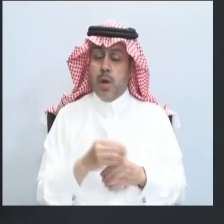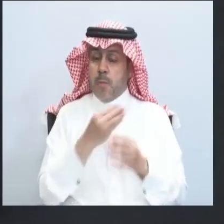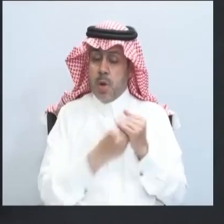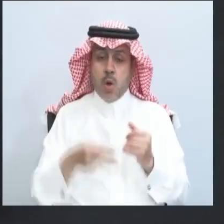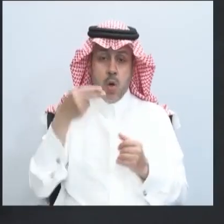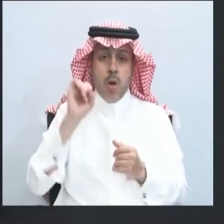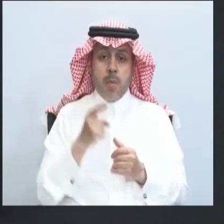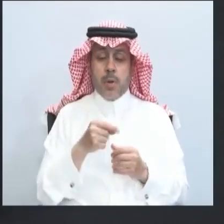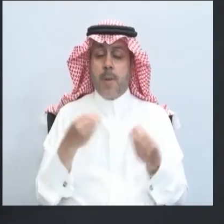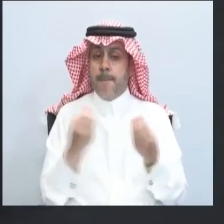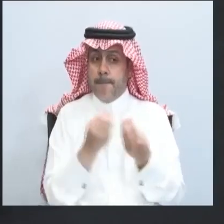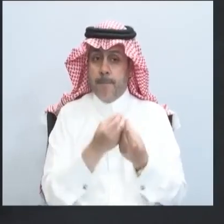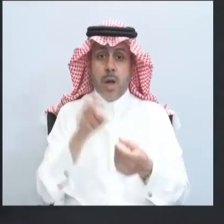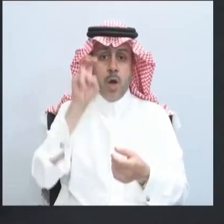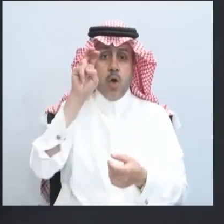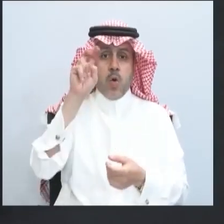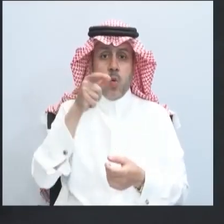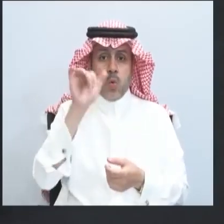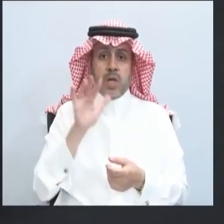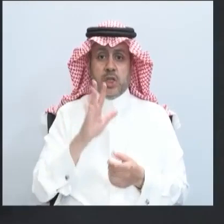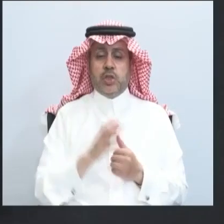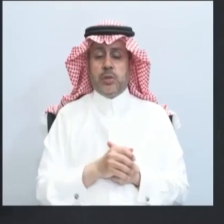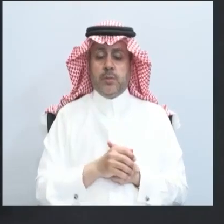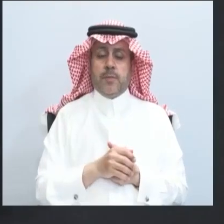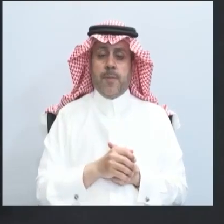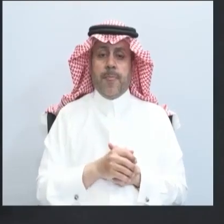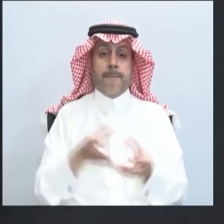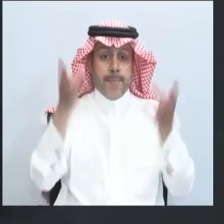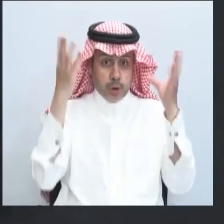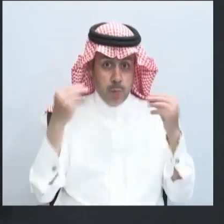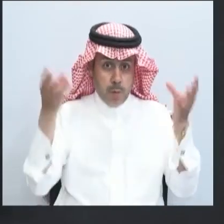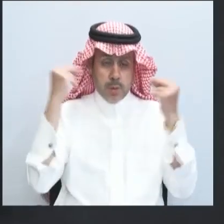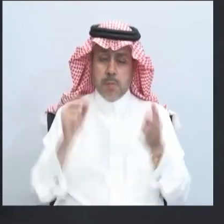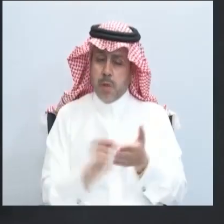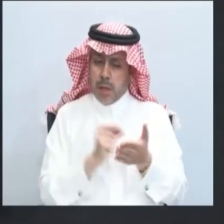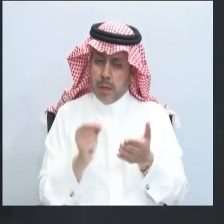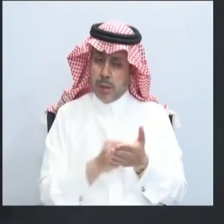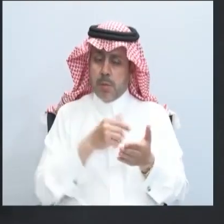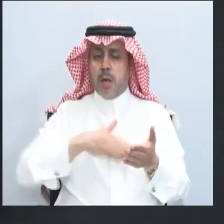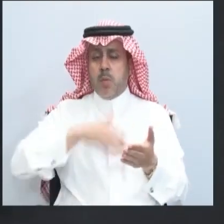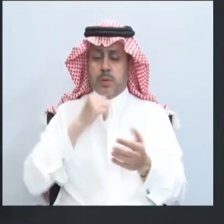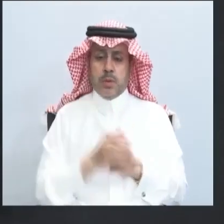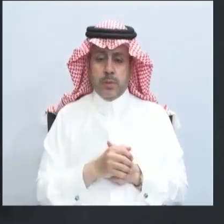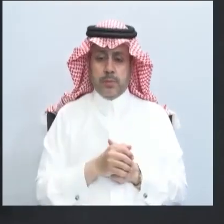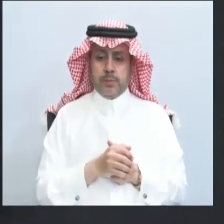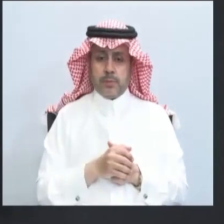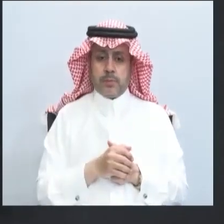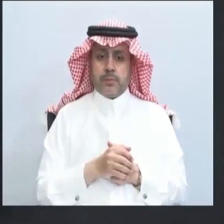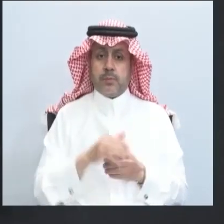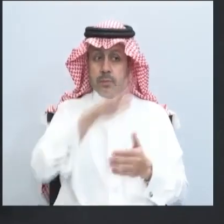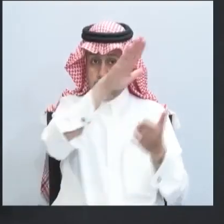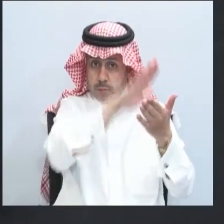اجمعوا تلكم المعلومات عن هذا الصحابي الجليل ماذا كتب عن رسول الله صلى الله عليه وسلم اي